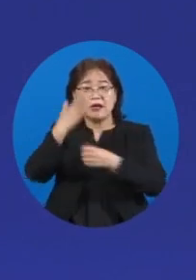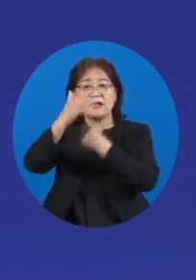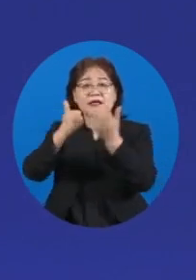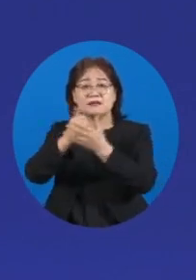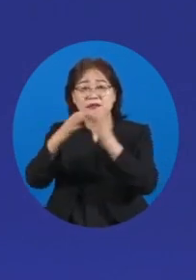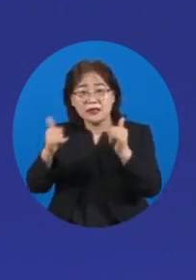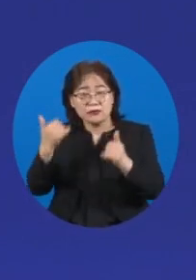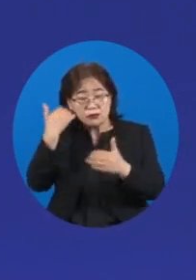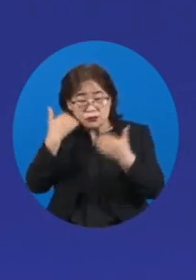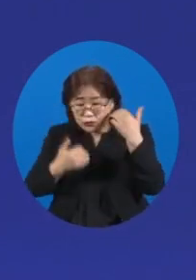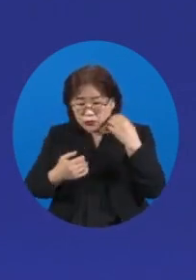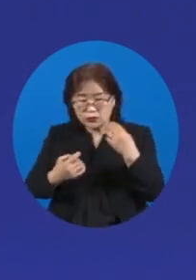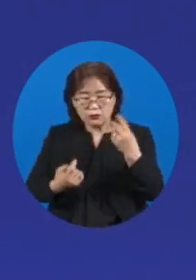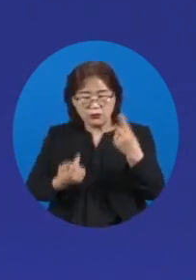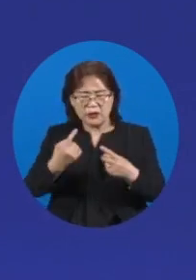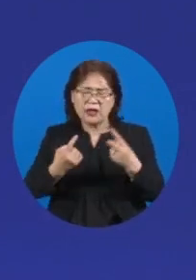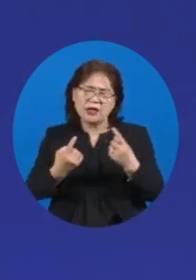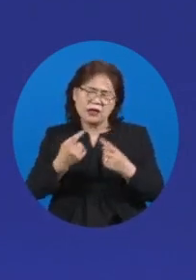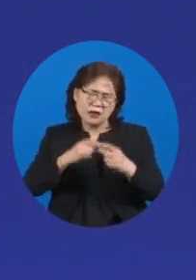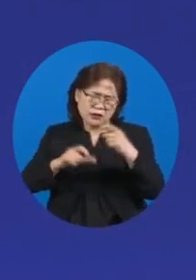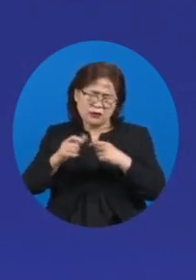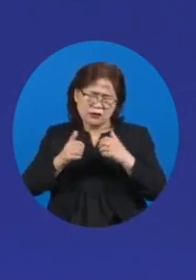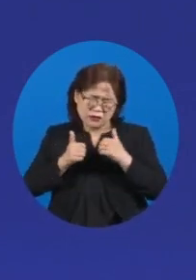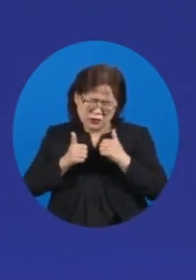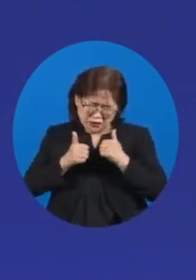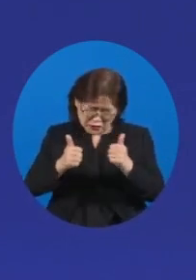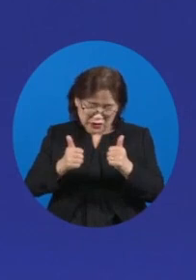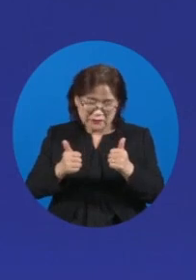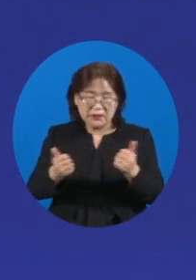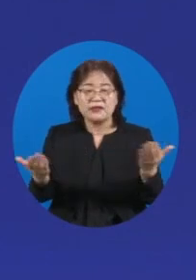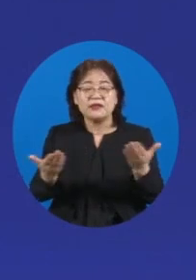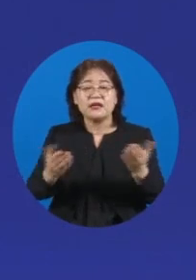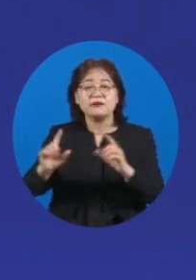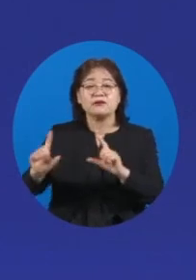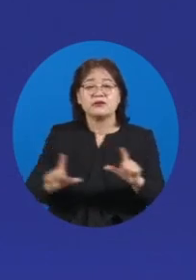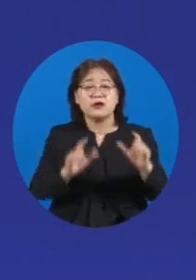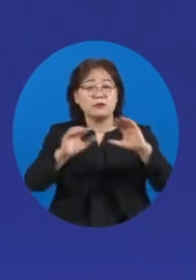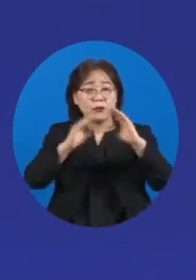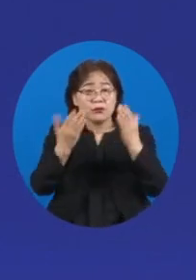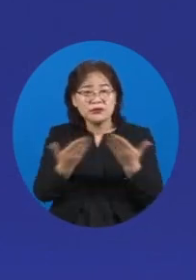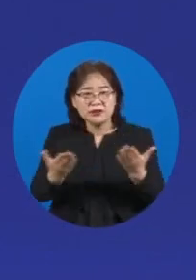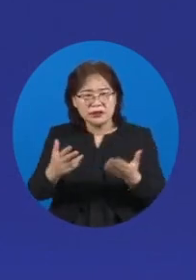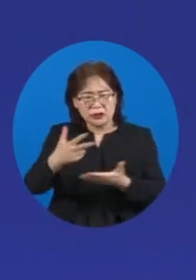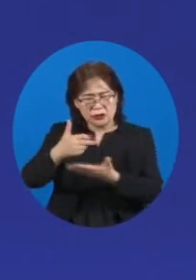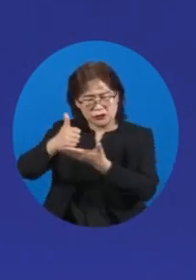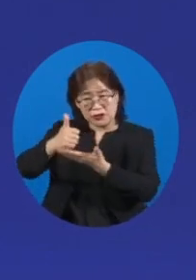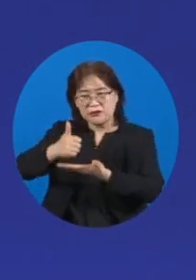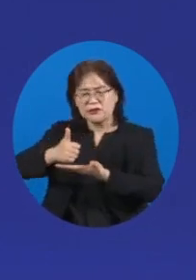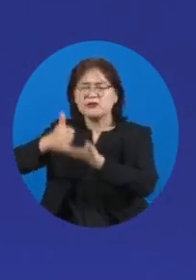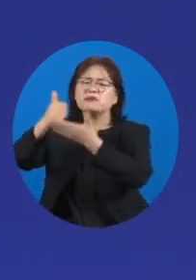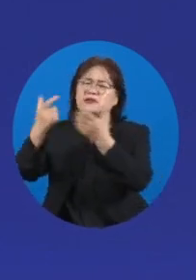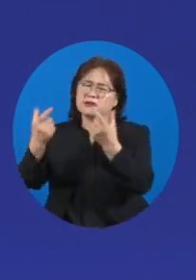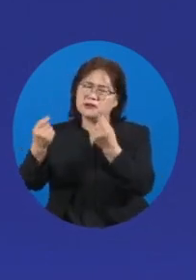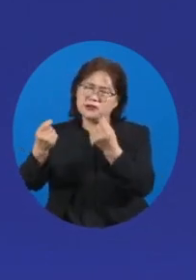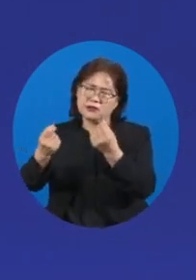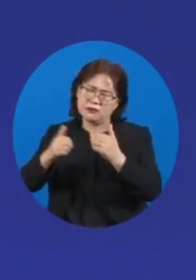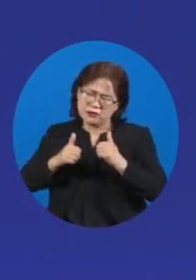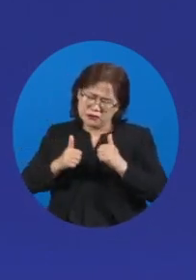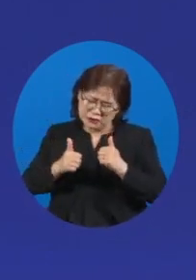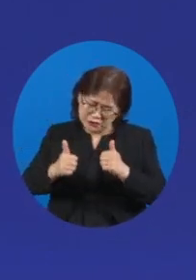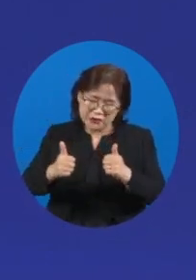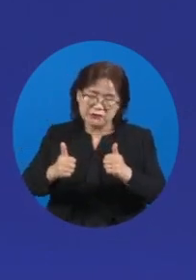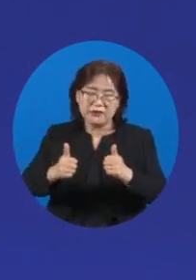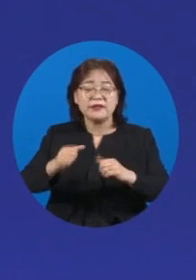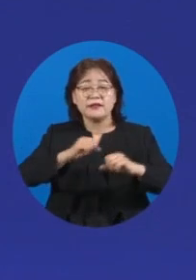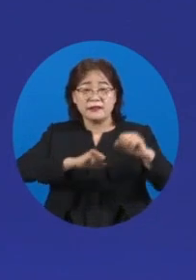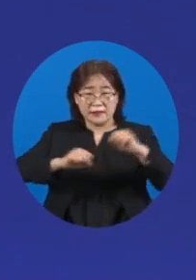누구보다도 열심히 일을 해야 합니다 모든 일을 주께 하듯 해야 합니다 물론